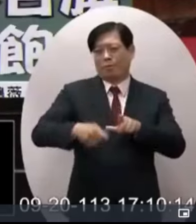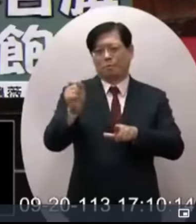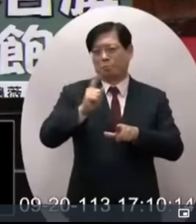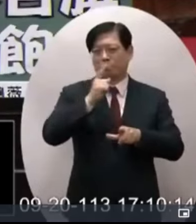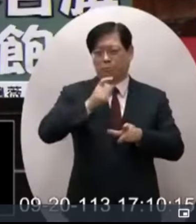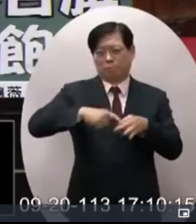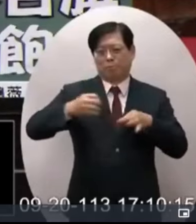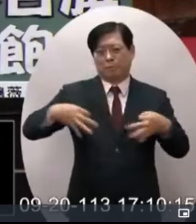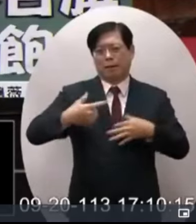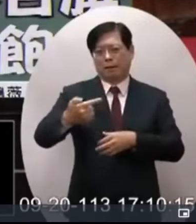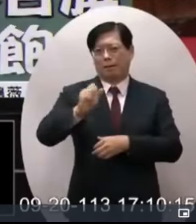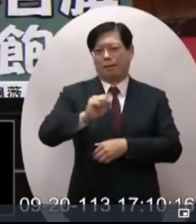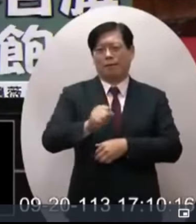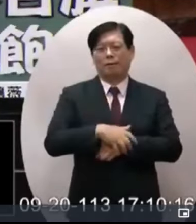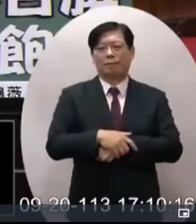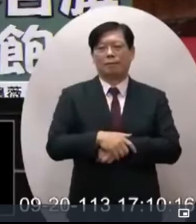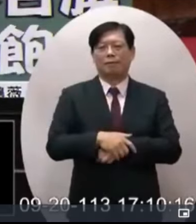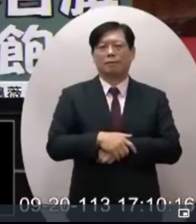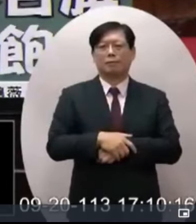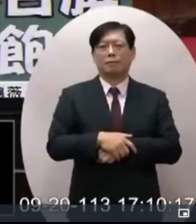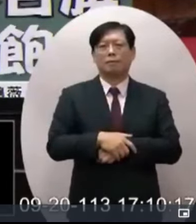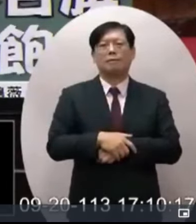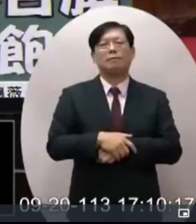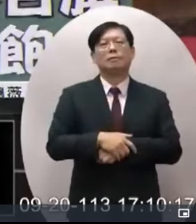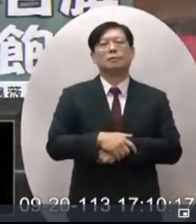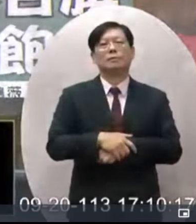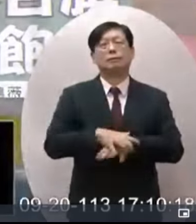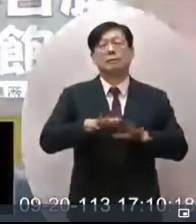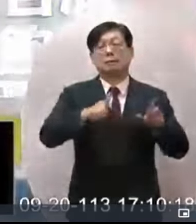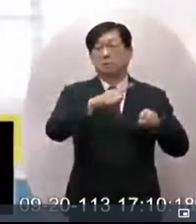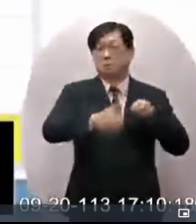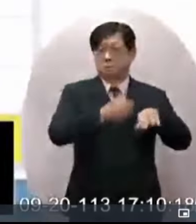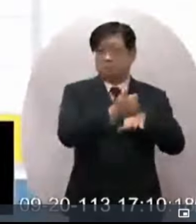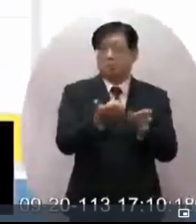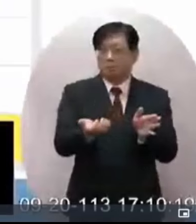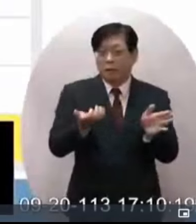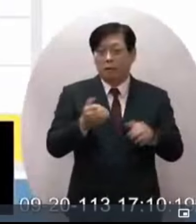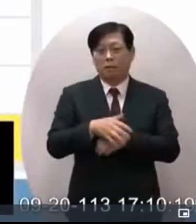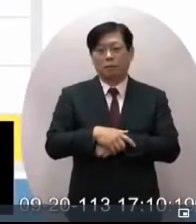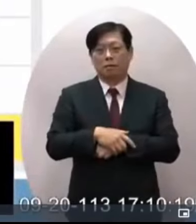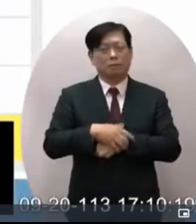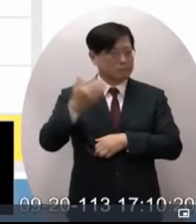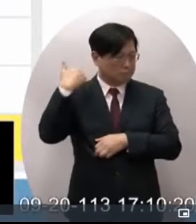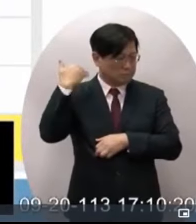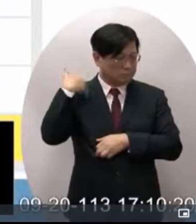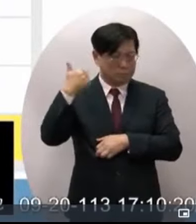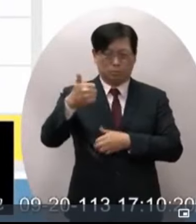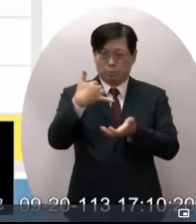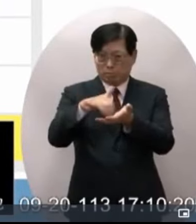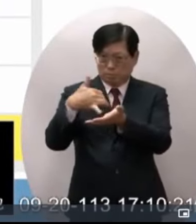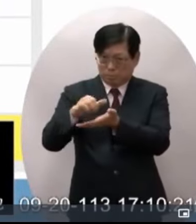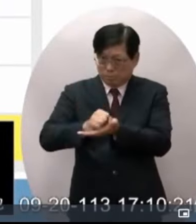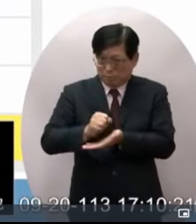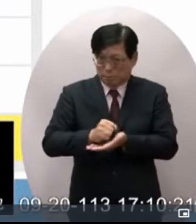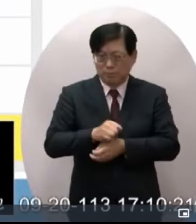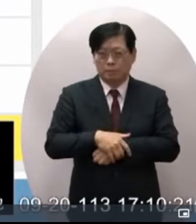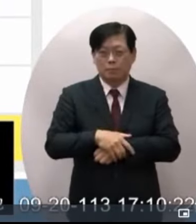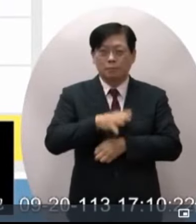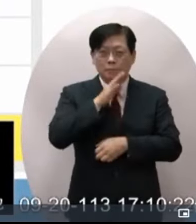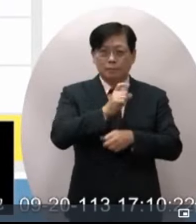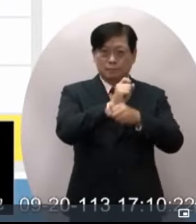饱饱啊！我在这次在你们上任之前，我就曾经去统计过，这